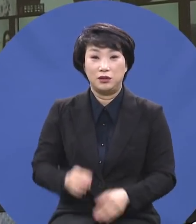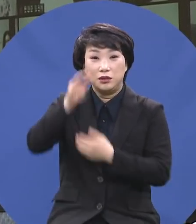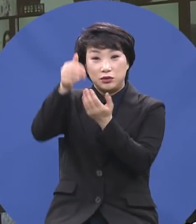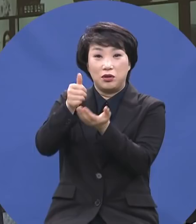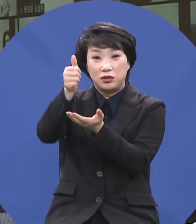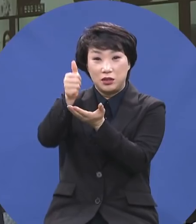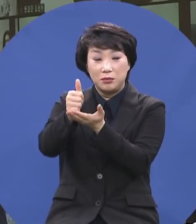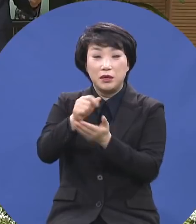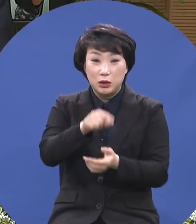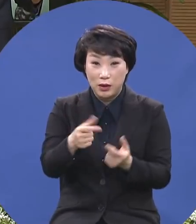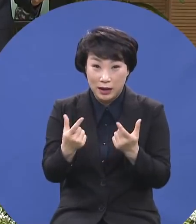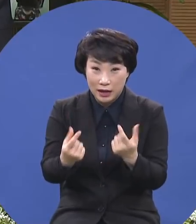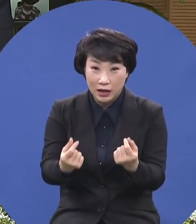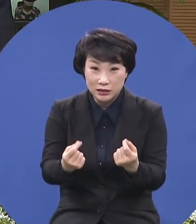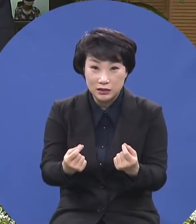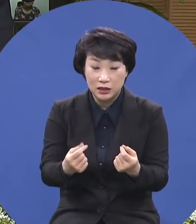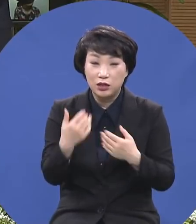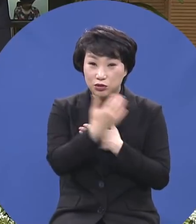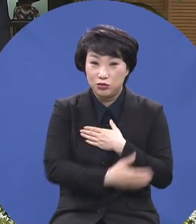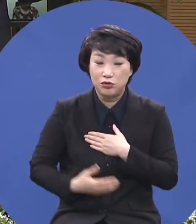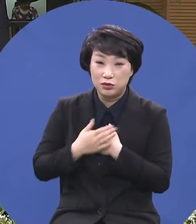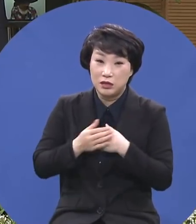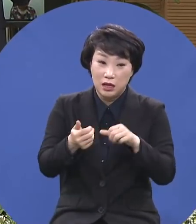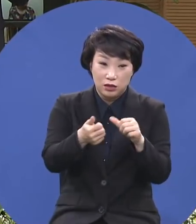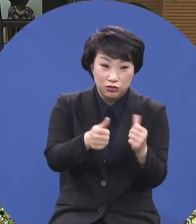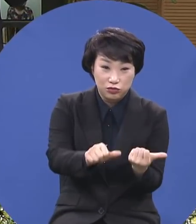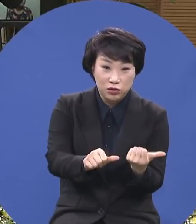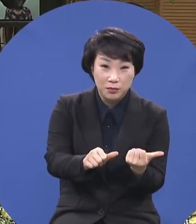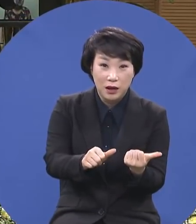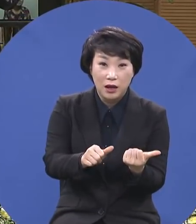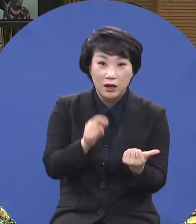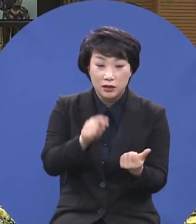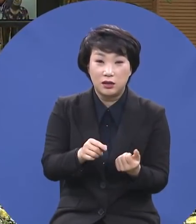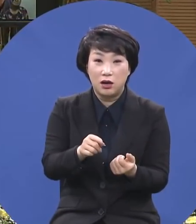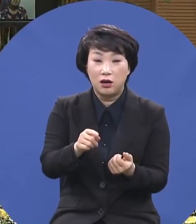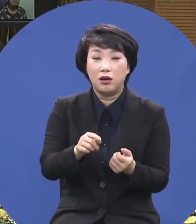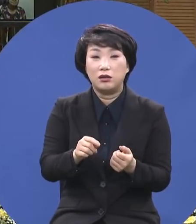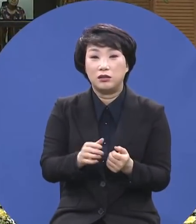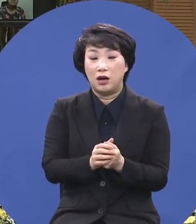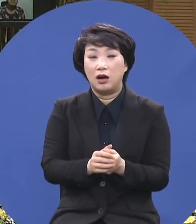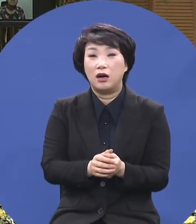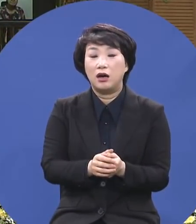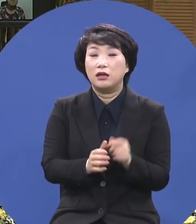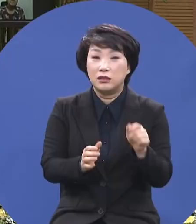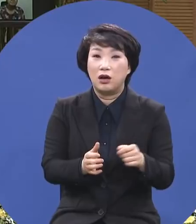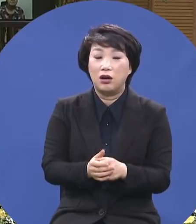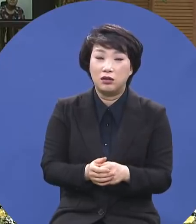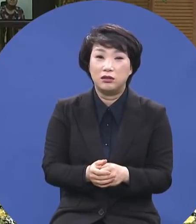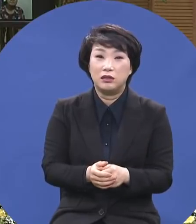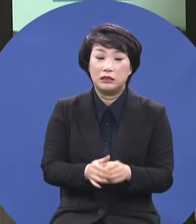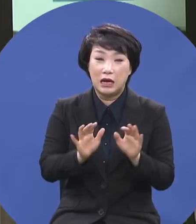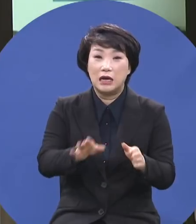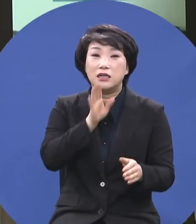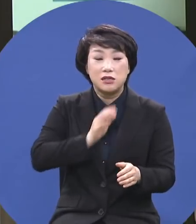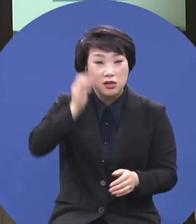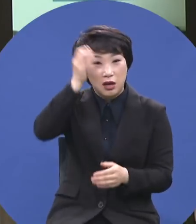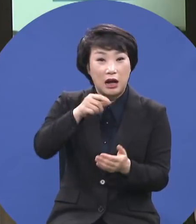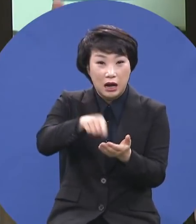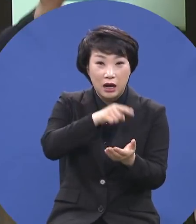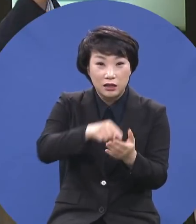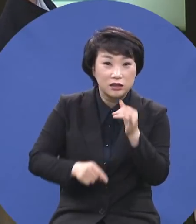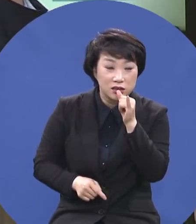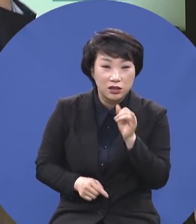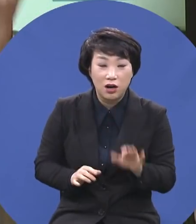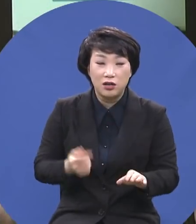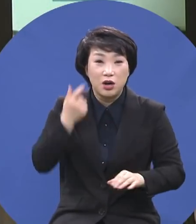성령은 이렇게 육신의 죽음이 값이 있는 죽음, 육신의 죽음이 신령한 죽음,